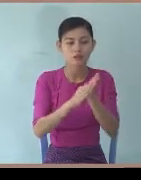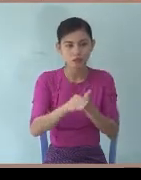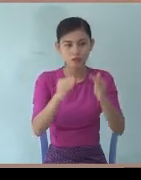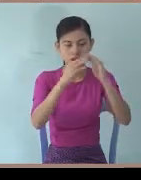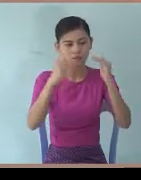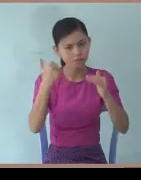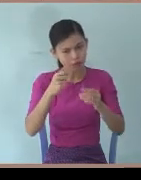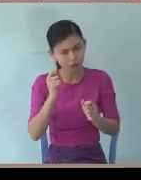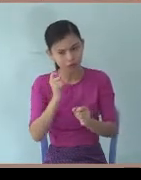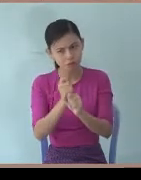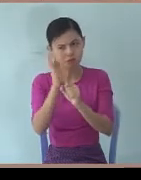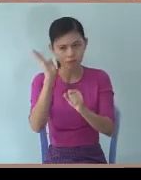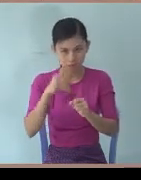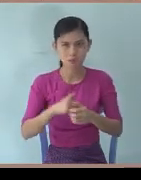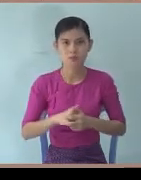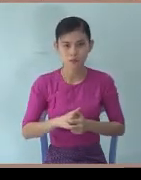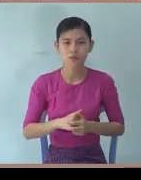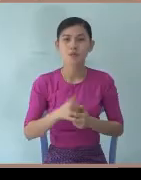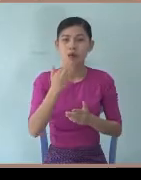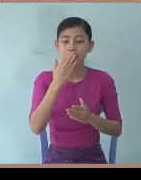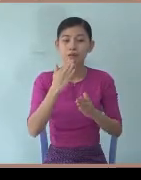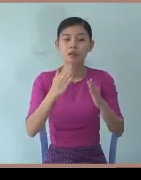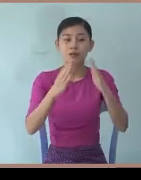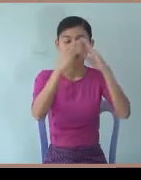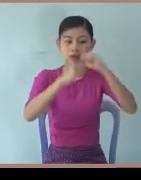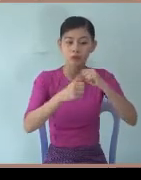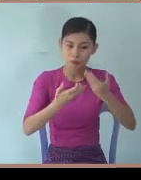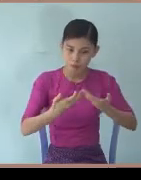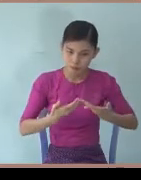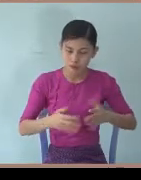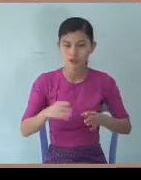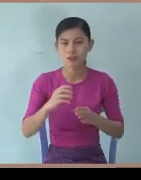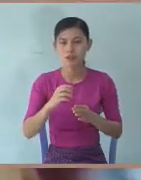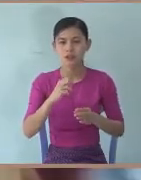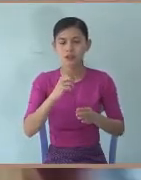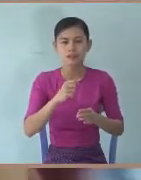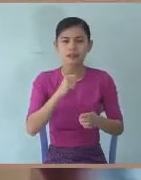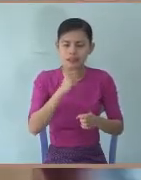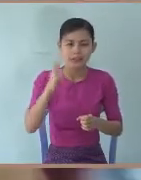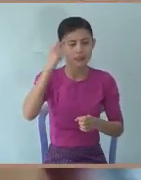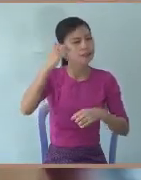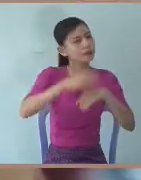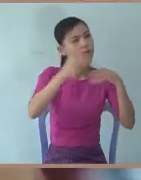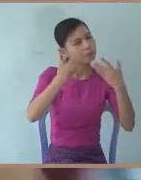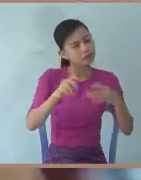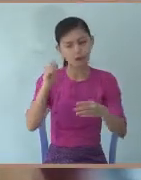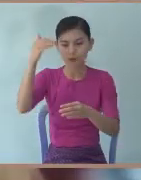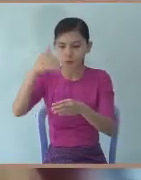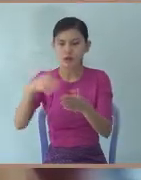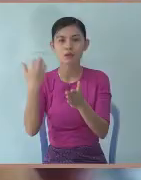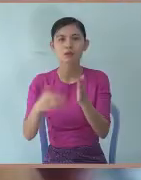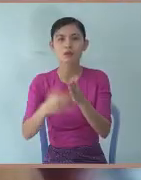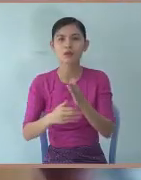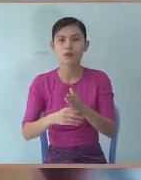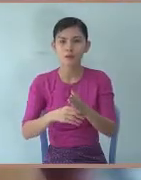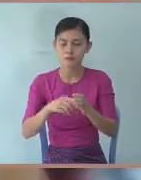တော့ဖြည့်ရှင်းခဲ့ပါတယ်အဓိကတော့ပညာရေးကမှပညာရေးနဲ့အလောက်ကင်ပေါ့နော်ဆက်ဆက်မှုရှိအောင်ဒီပညာတစ်ခုတက်သွားတယ်ဒီဘွဲတစ်ခုရသွား